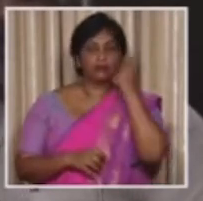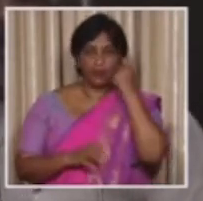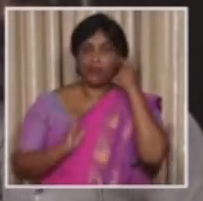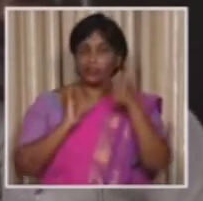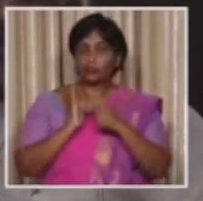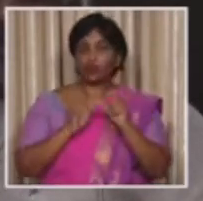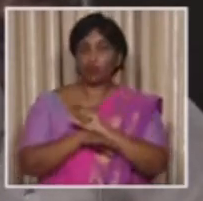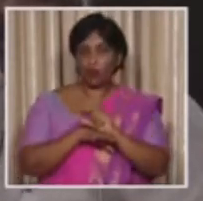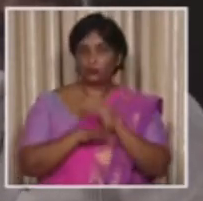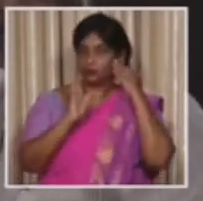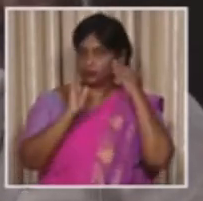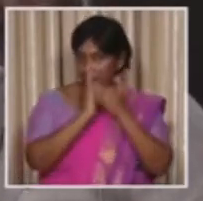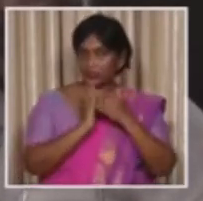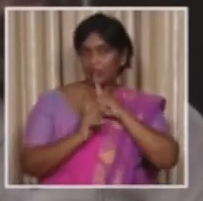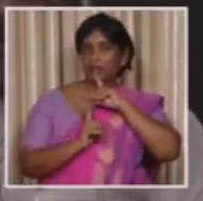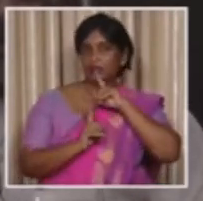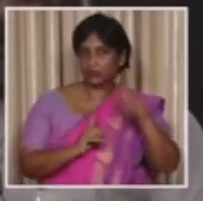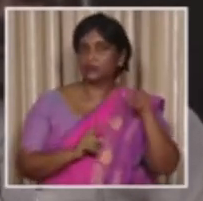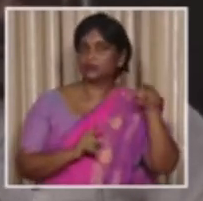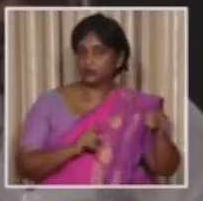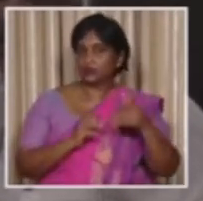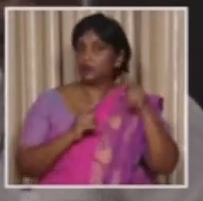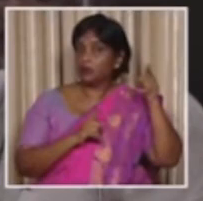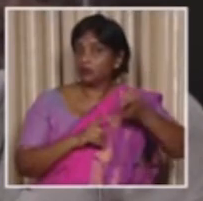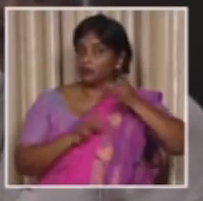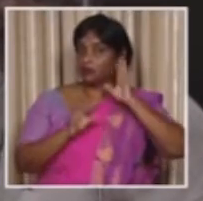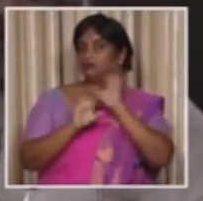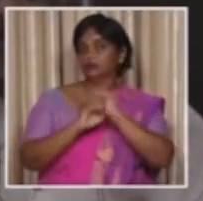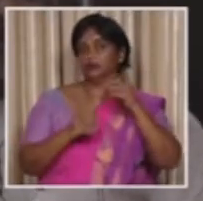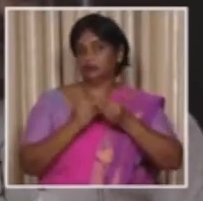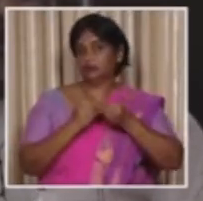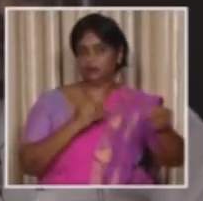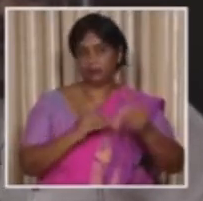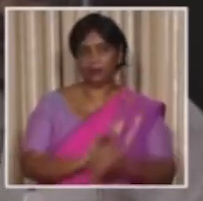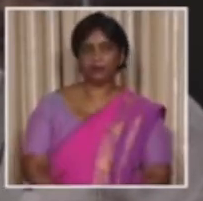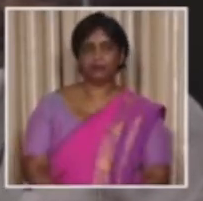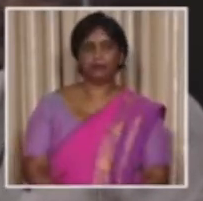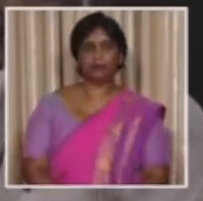විභාග කොමසාරස්තුමාගේ අවධානයට යොමු කරලා තින්නේ. ඒ පිළිබඳව එතුමා නිවේදනයක් නිකුත් කරයි ළඟදී.